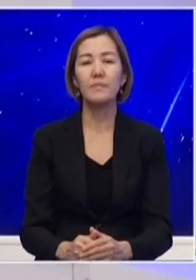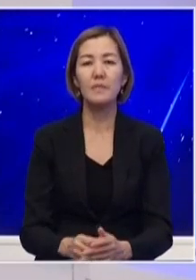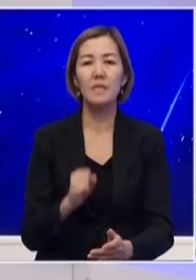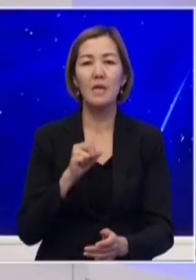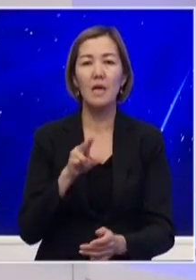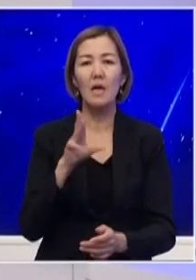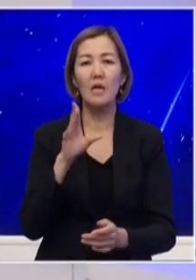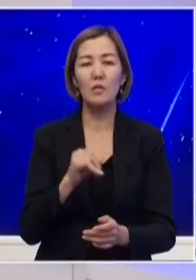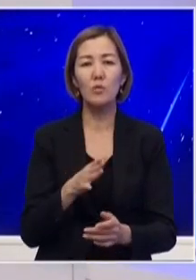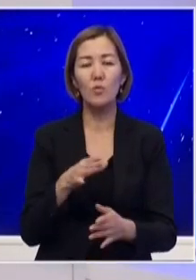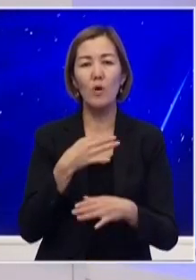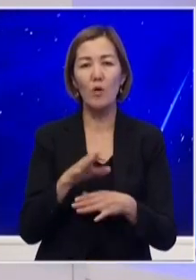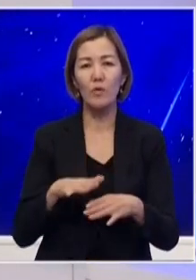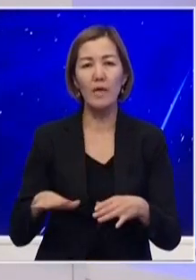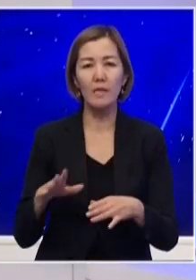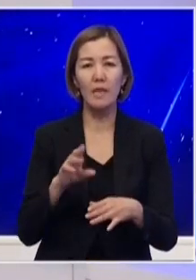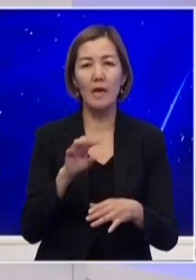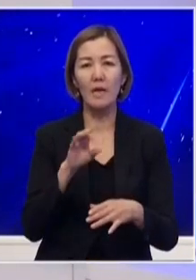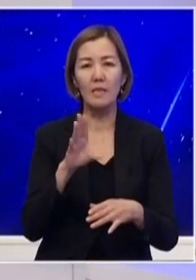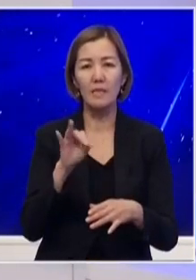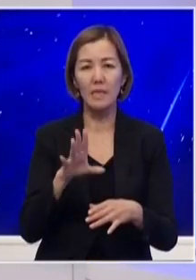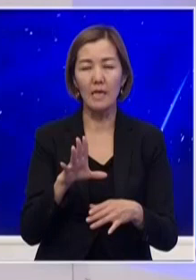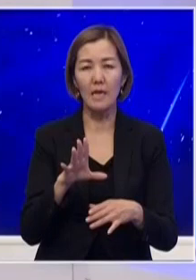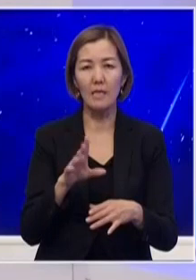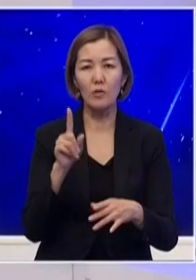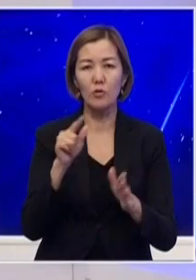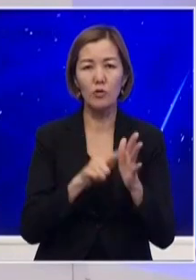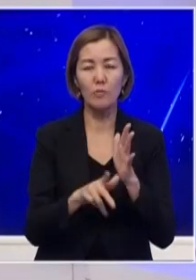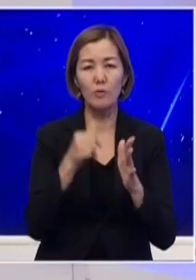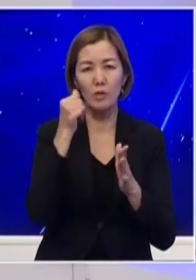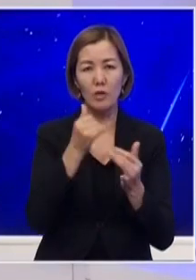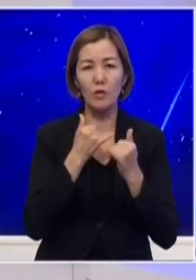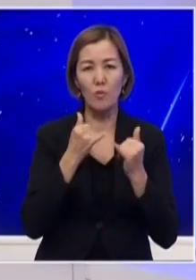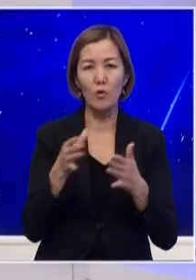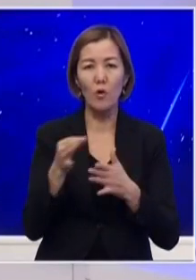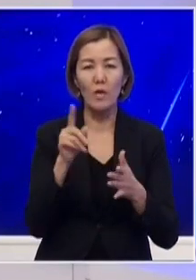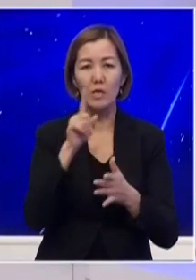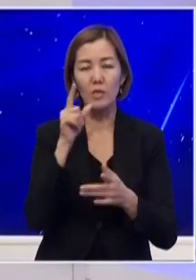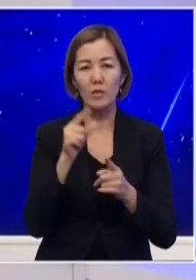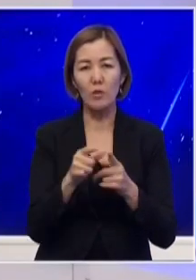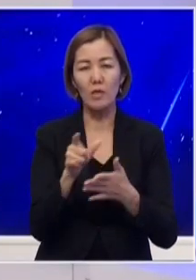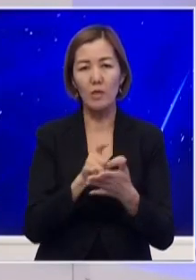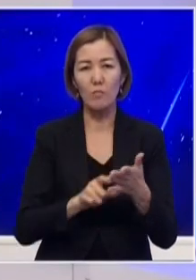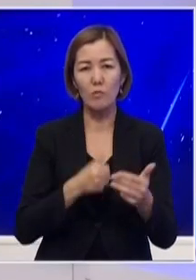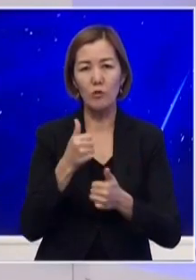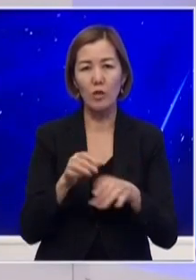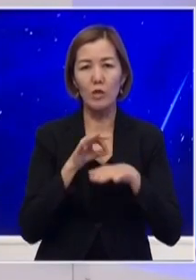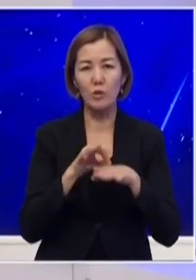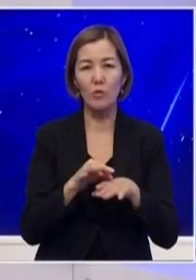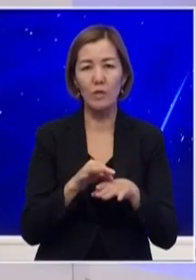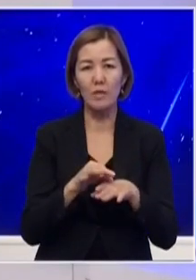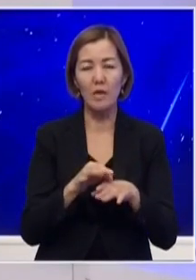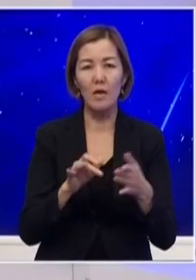Талантқа тағзым. Ақсу ауданында ақын Сара Тастанбек қызының 170 жылдығына орай облыстық жас ақындар мүшәйрасы өтті. Оған